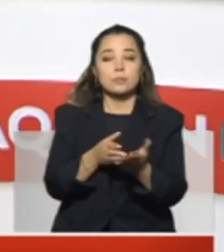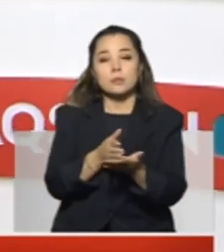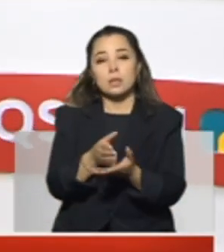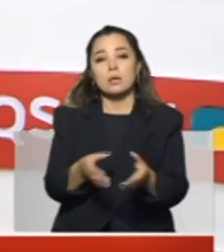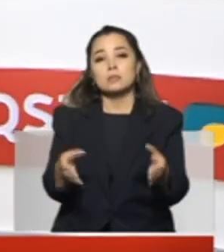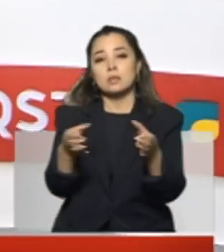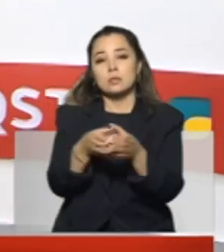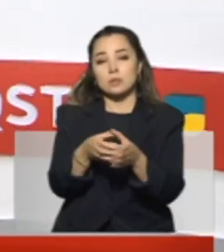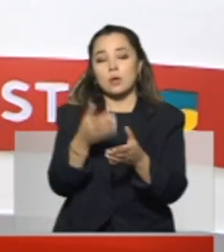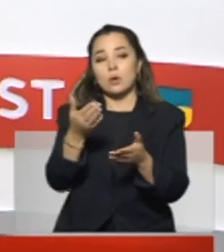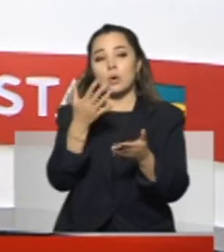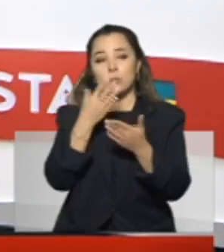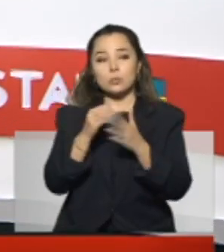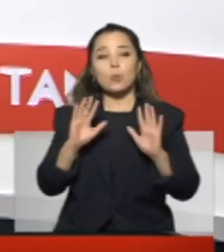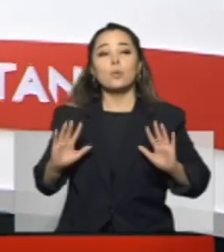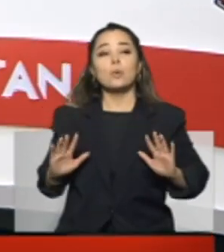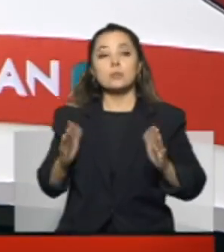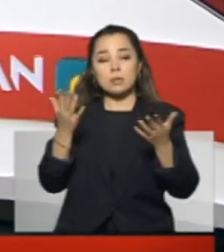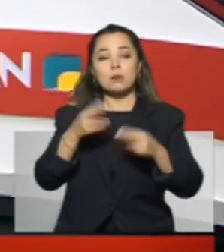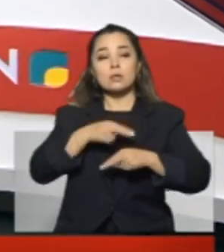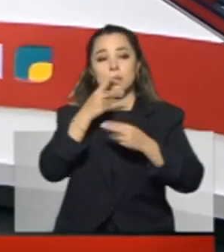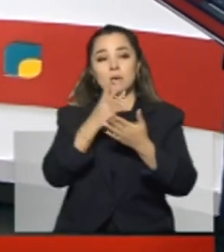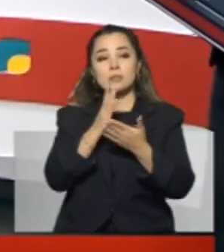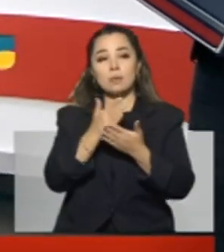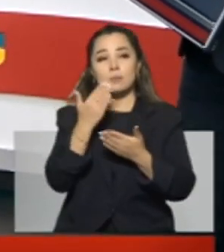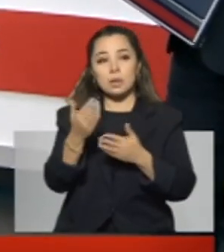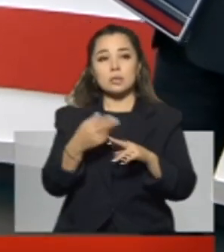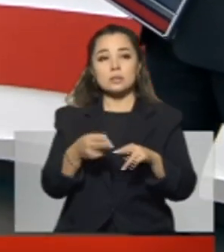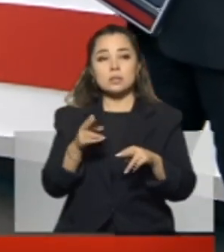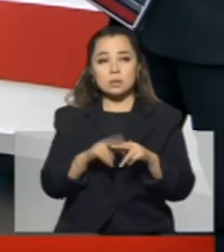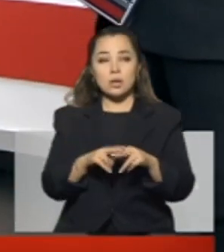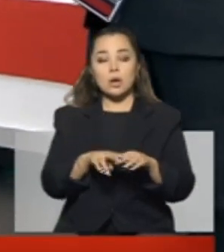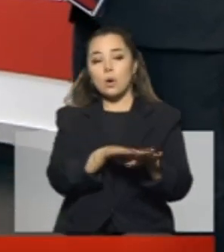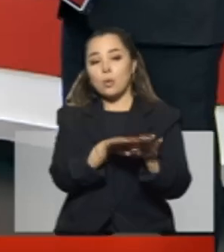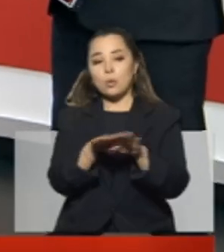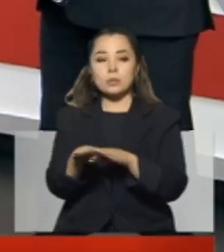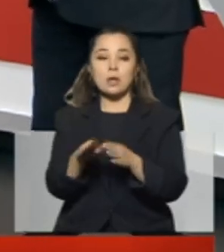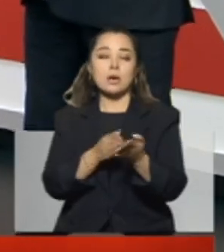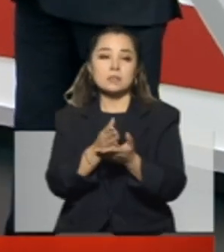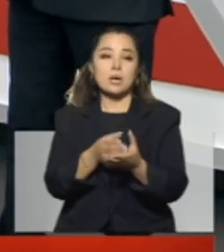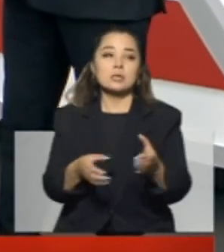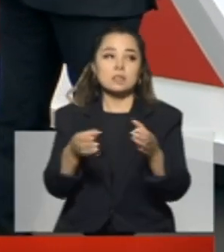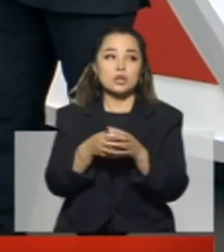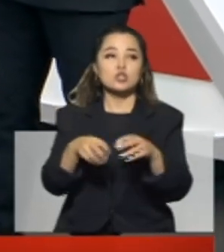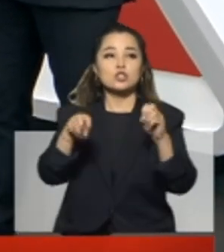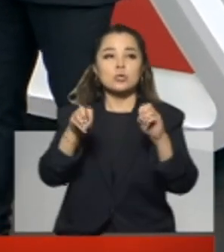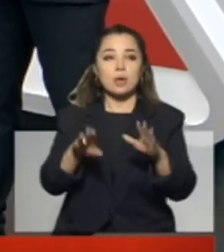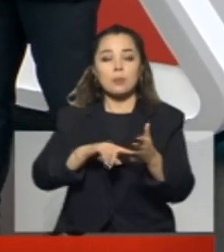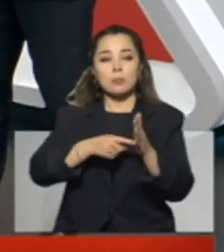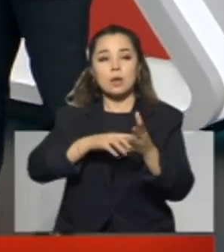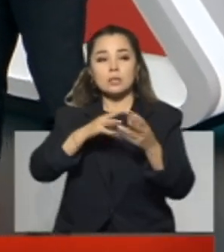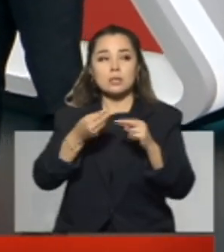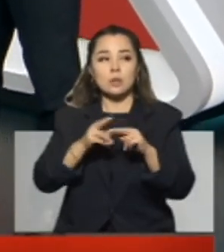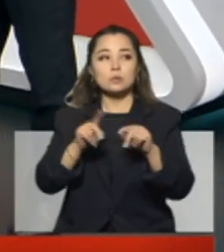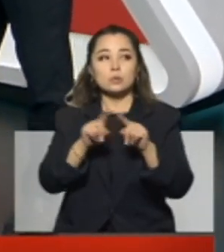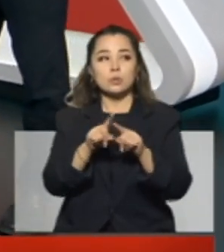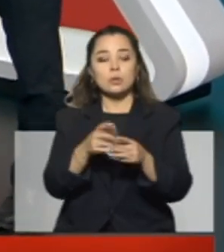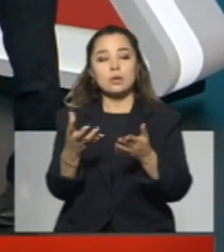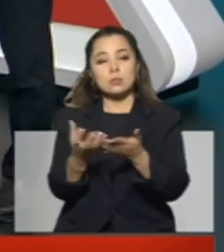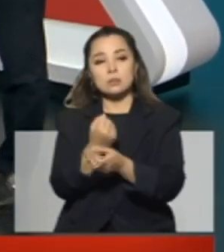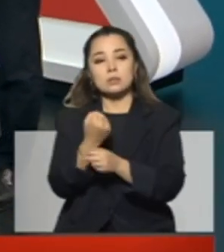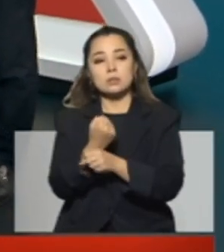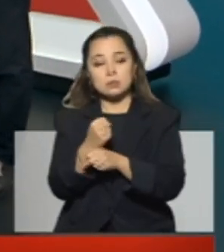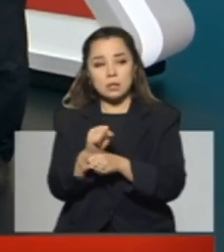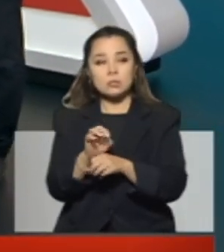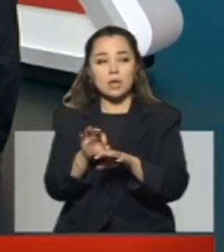саяси жаңағы оқиғаларға немқұрайлы қарайды. Ортақ бір саяси шешімдерге, мақсаттарға жаңағы қол жеткізуге